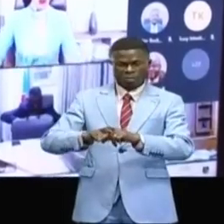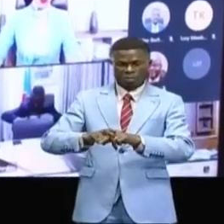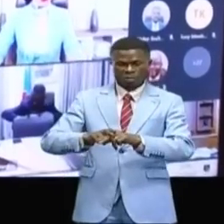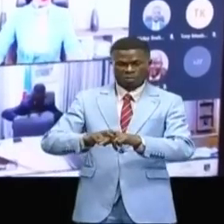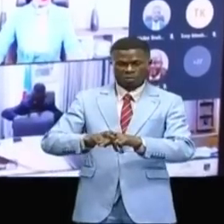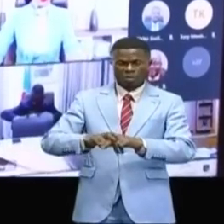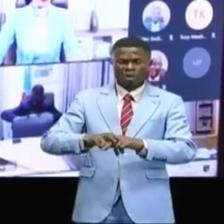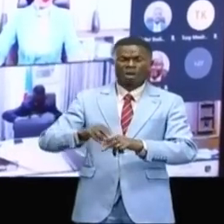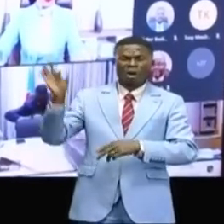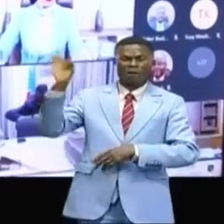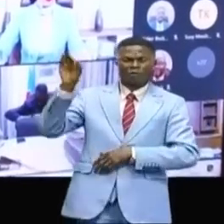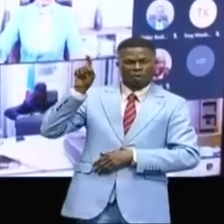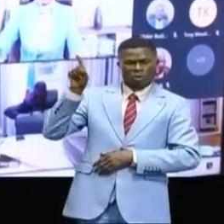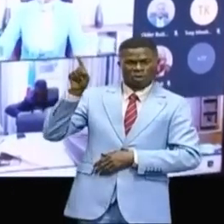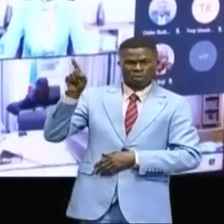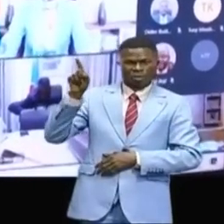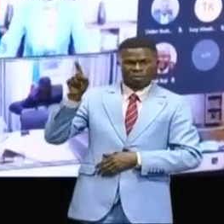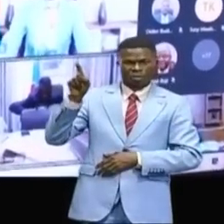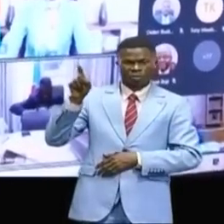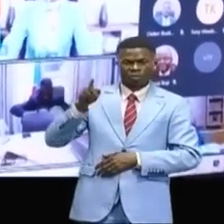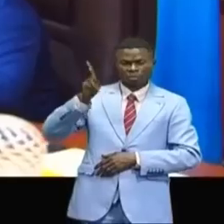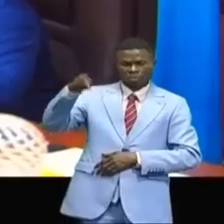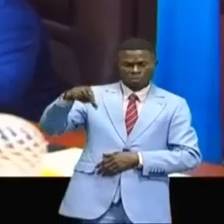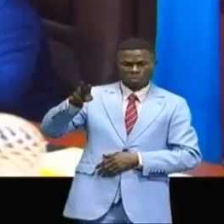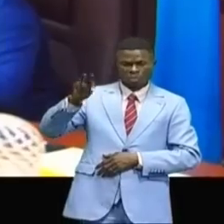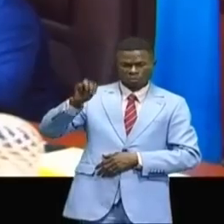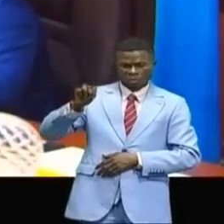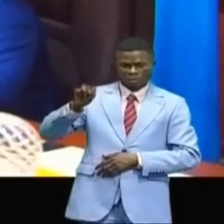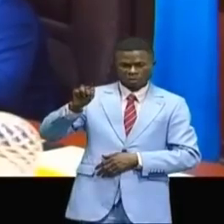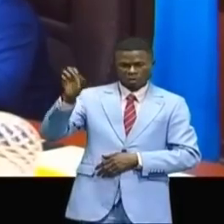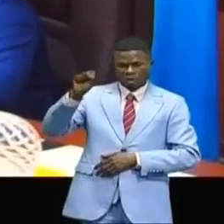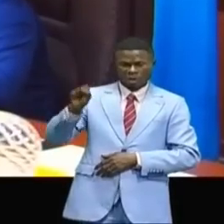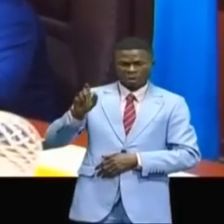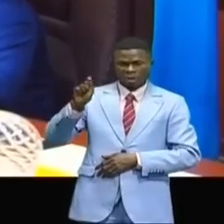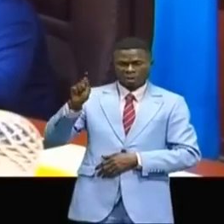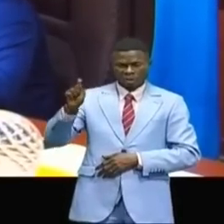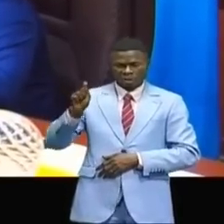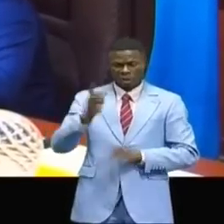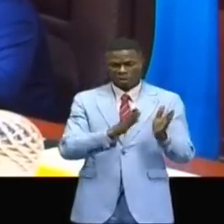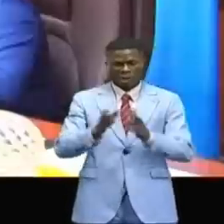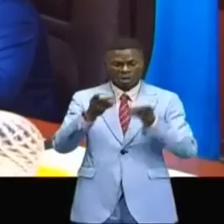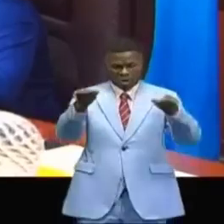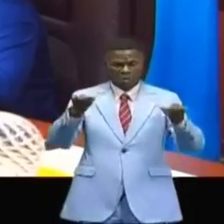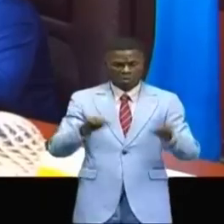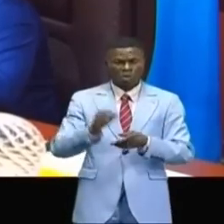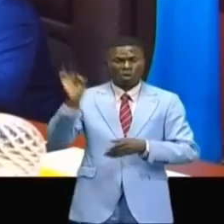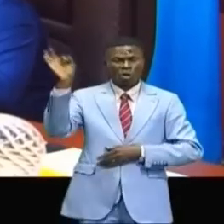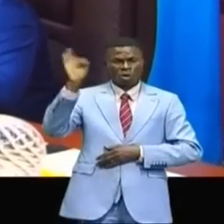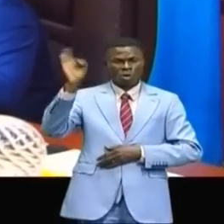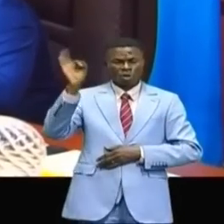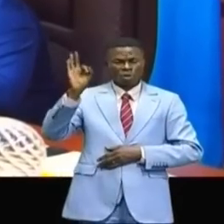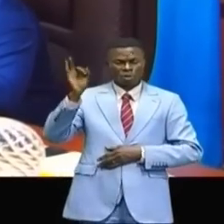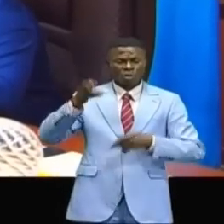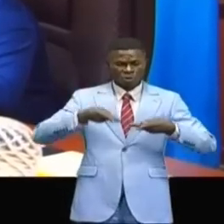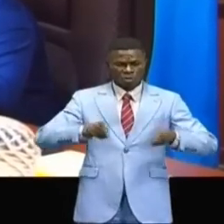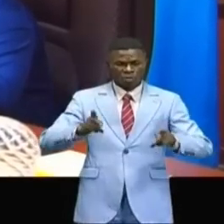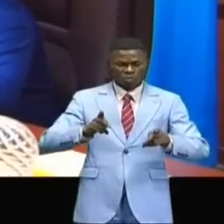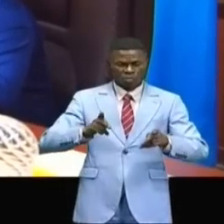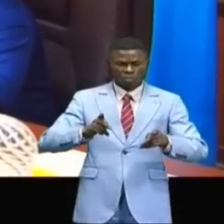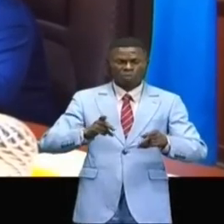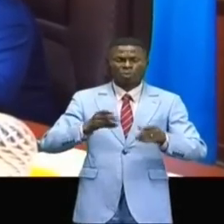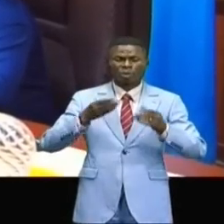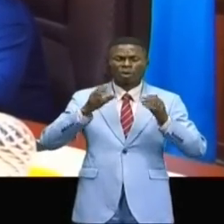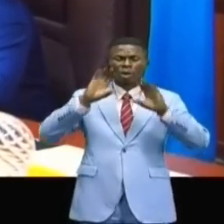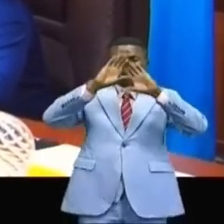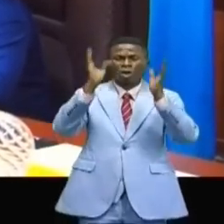des zones forestières, le PNS2 a prévu l'établissement d'espaces des forêts sécurisées de communautés